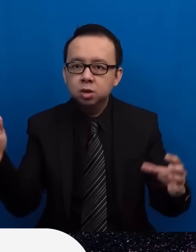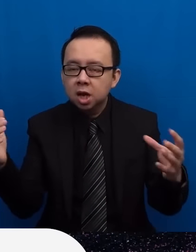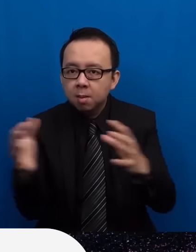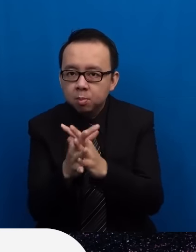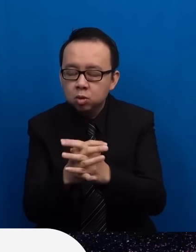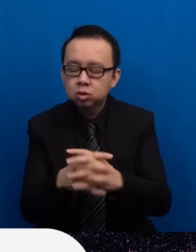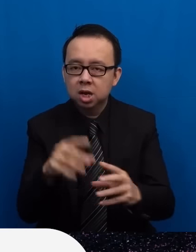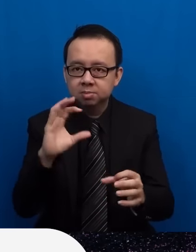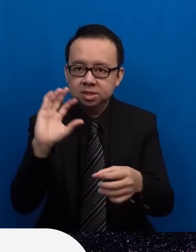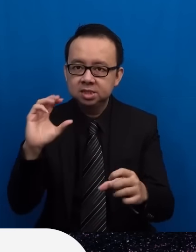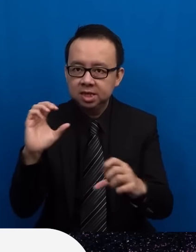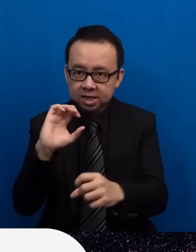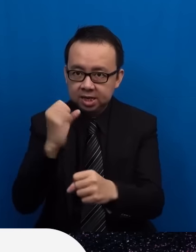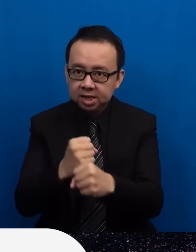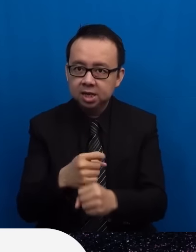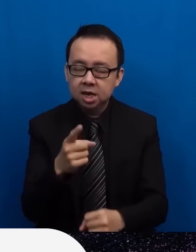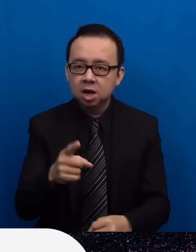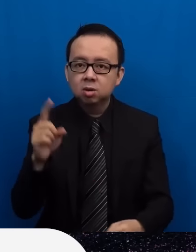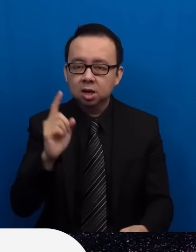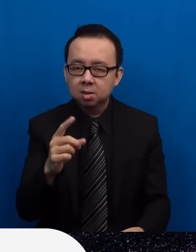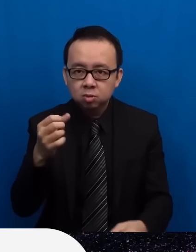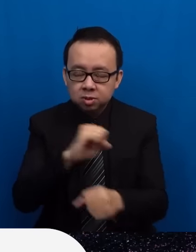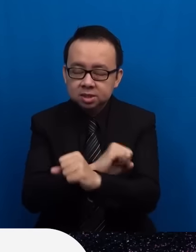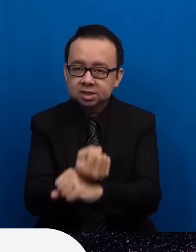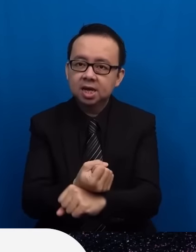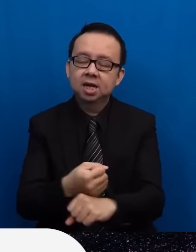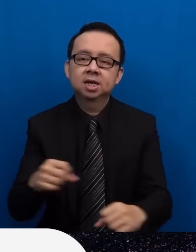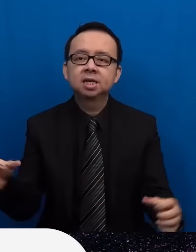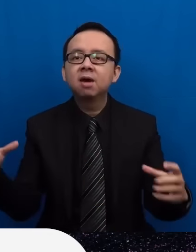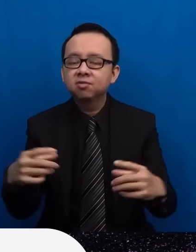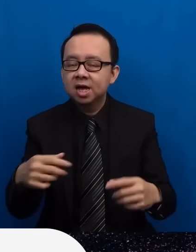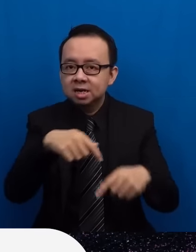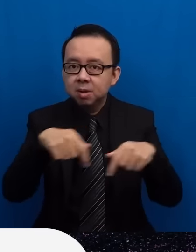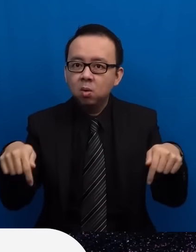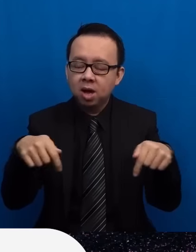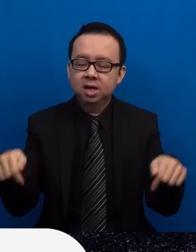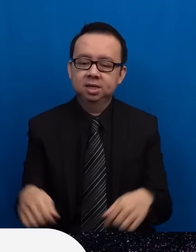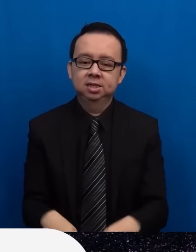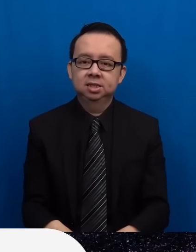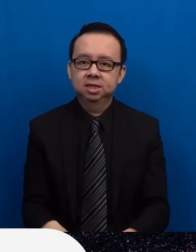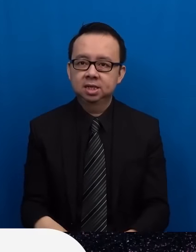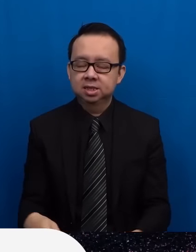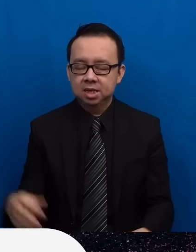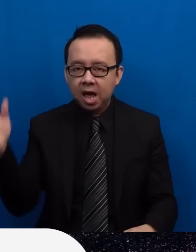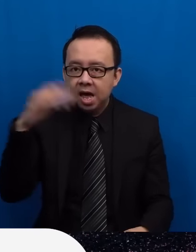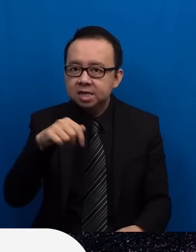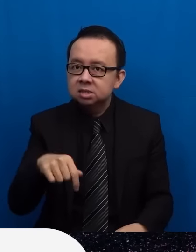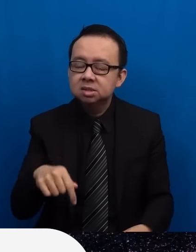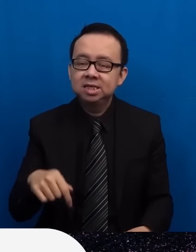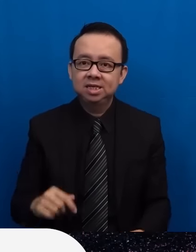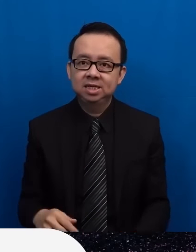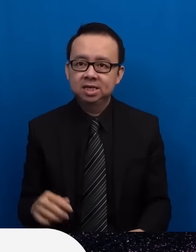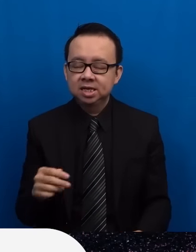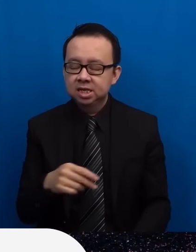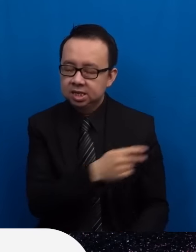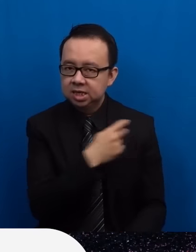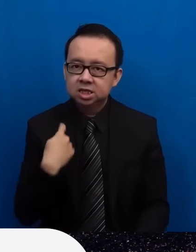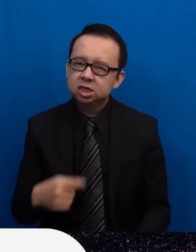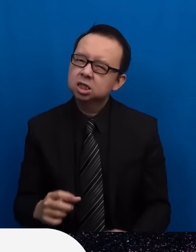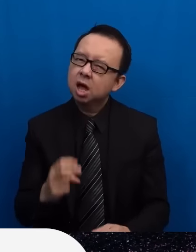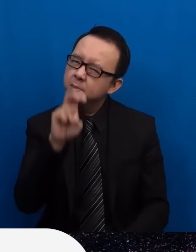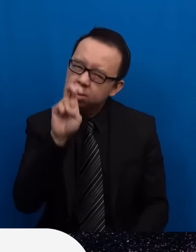Anda belum terdaftar, Anda bisa menghubungi CG Leader terdekat. Karena di hari-hari seperti situasi yang sedang kita alami, kita sangat perlu,